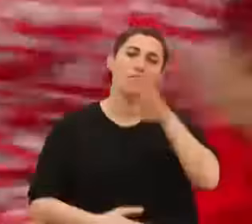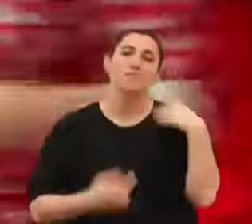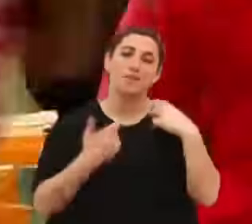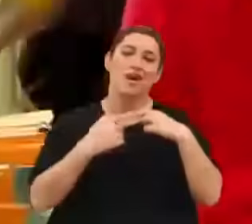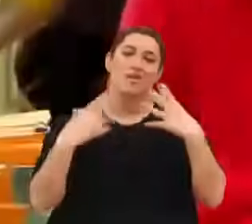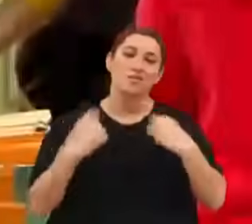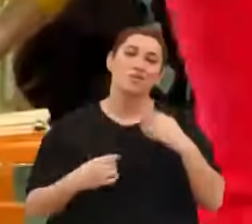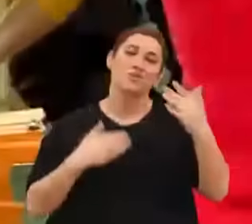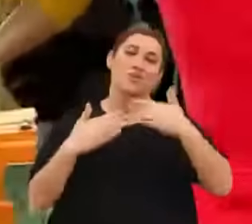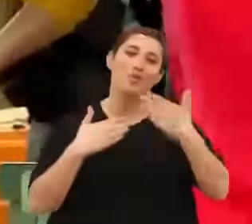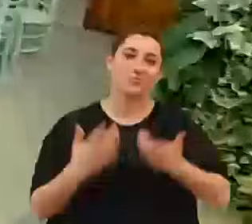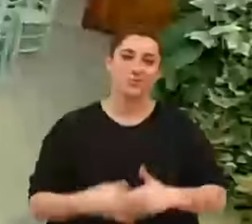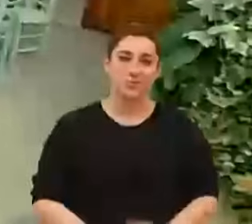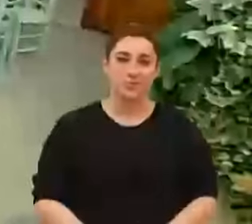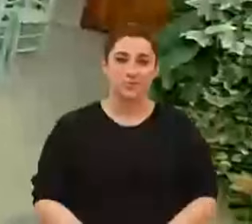Hepimizden razı olsun be komşu.